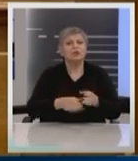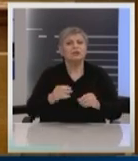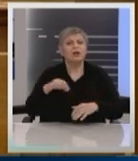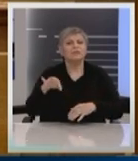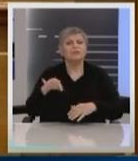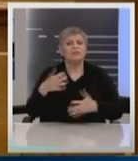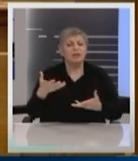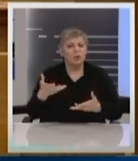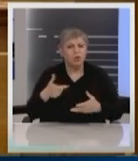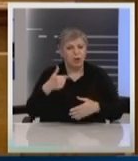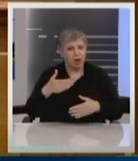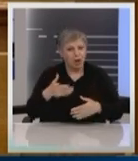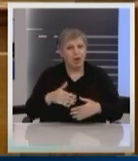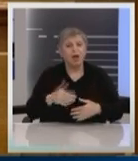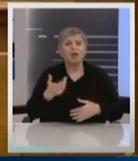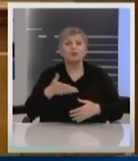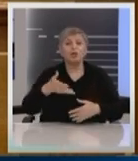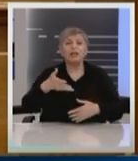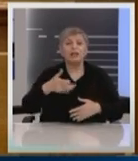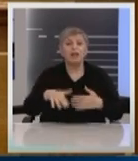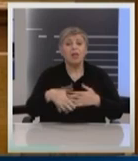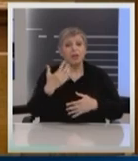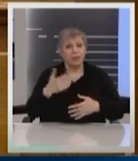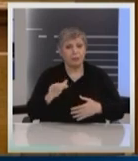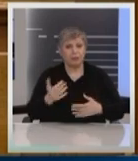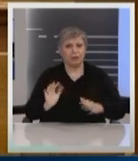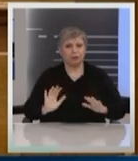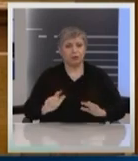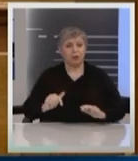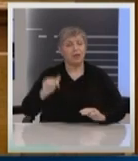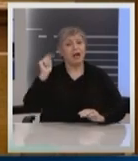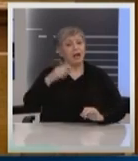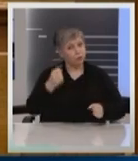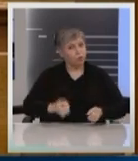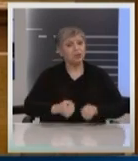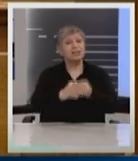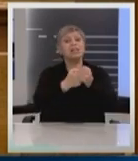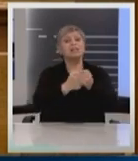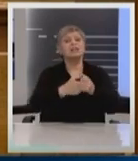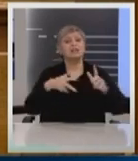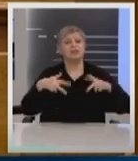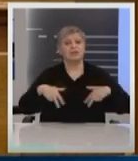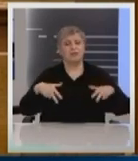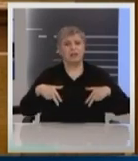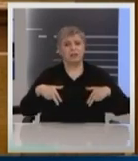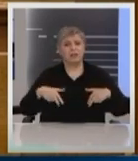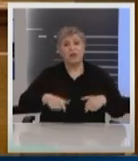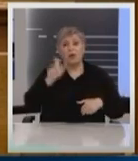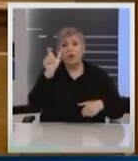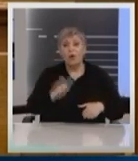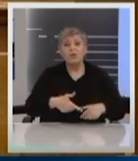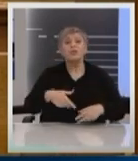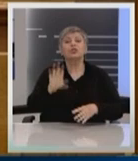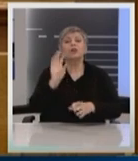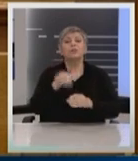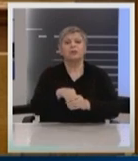η ταυτότητα φίλου στα... Ναι, αλλά την κυβέρνηση τη στηρίζετε που πέρασε την ταυτότητα φίλου στα 15. Μπορεί ο ίδιος να μην ψηφίσατε, ένας